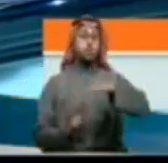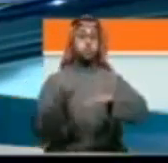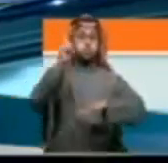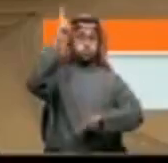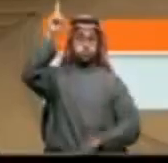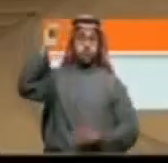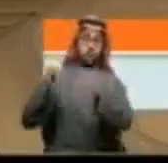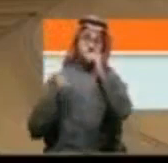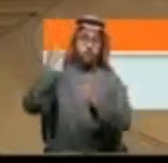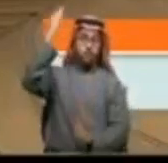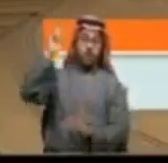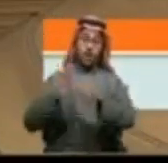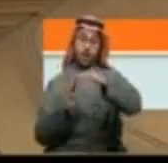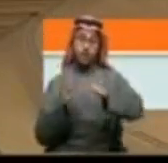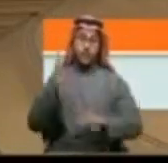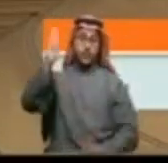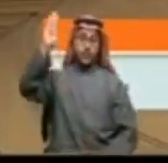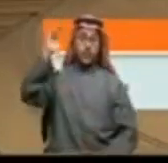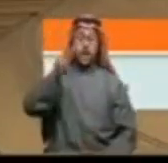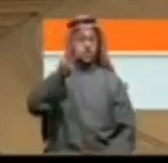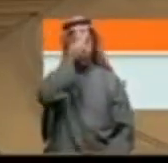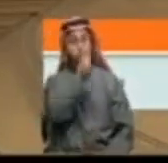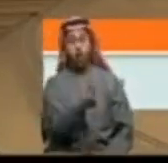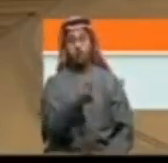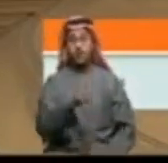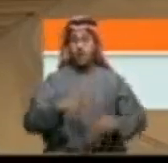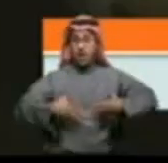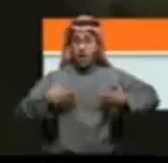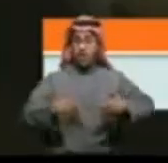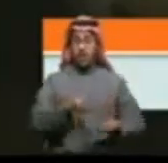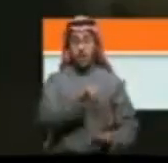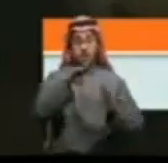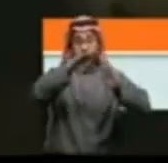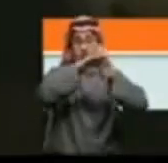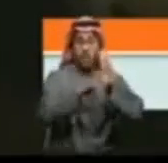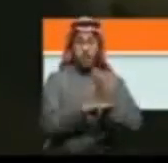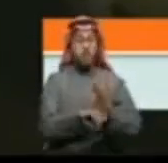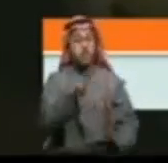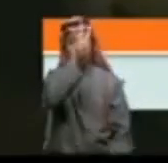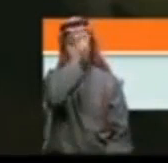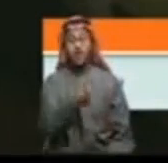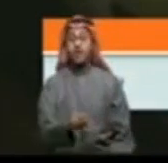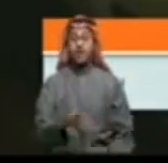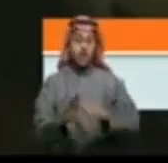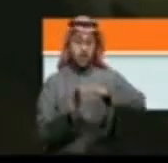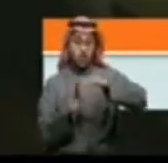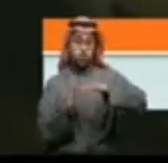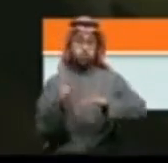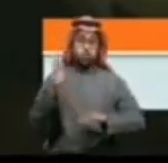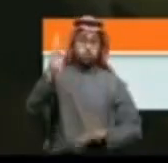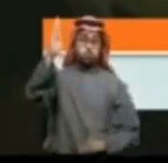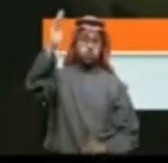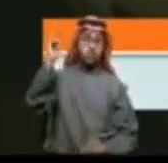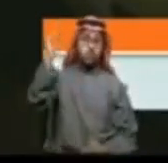الفضاء، وطالب بومبيو إيران بوقف كل الأنشطة المرتبطة بالصواريخ الباليستية، مشيرا إلى